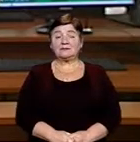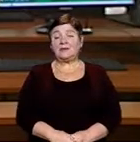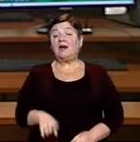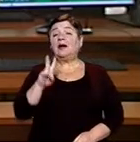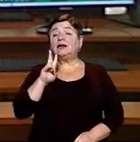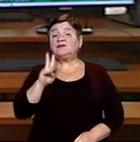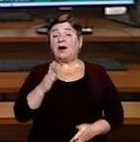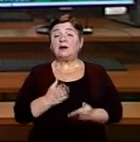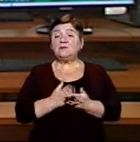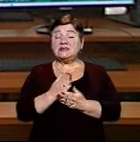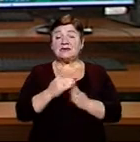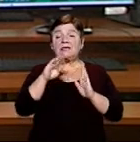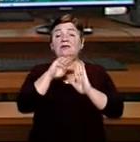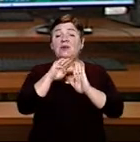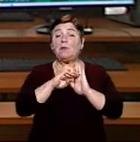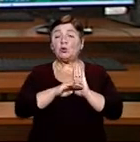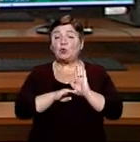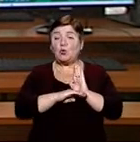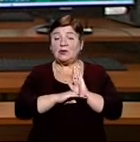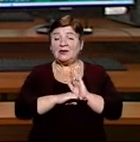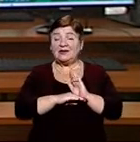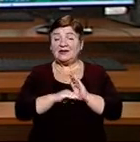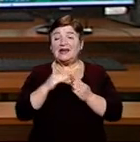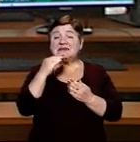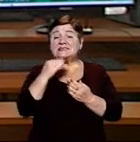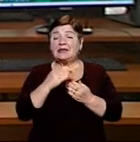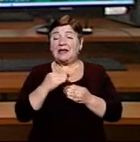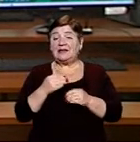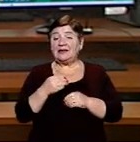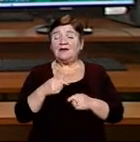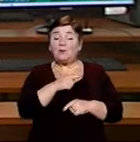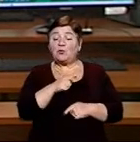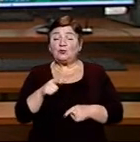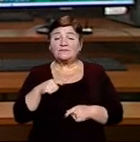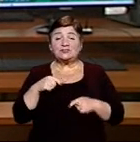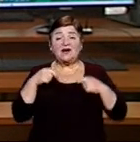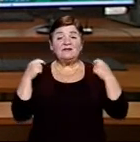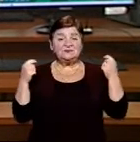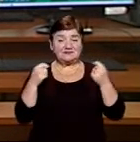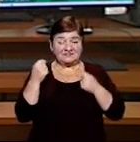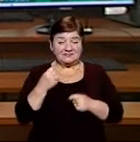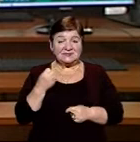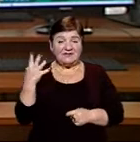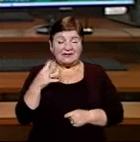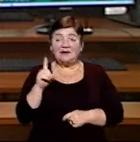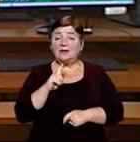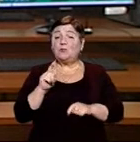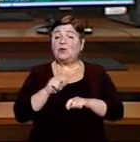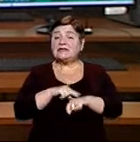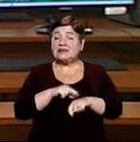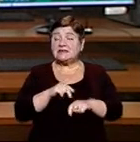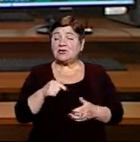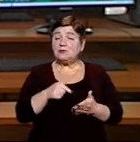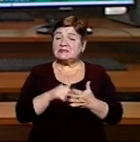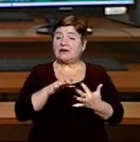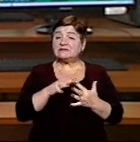Два адміністративні протоколи склали патрульні поліцейські упродовж великодніх свят на Закарпатті. Поліцейські патрулювали у містах